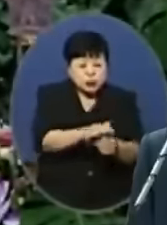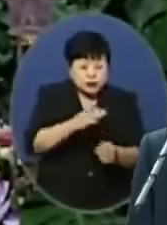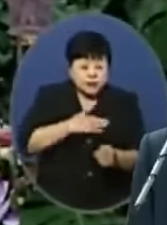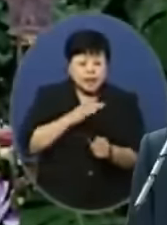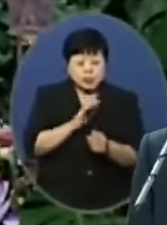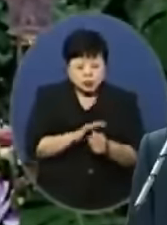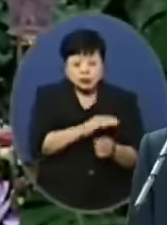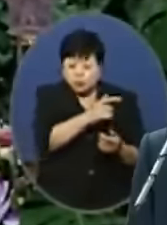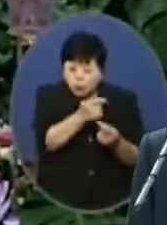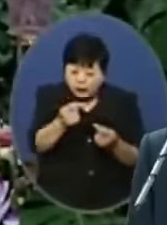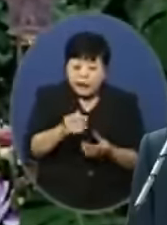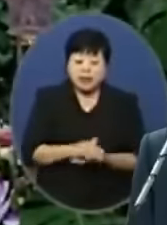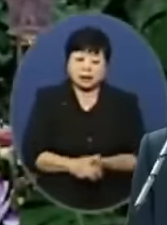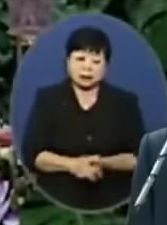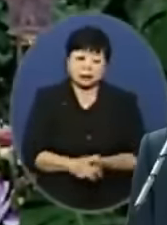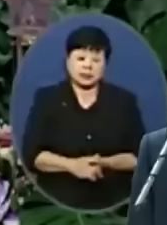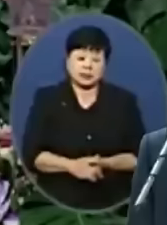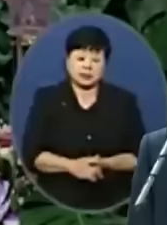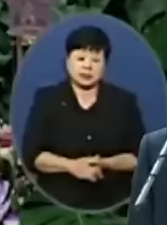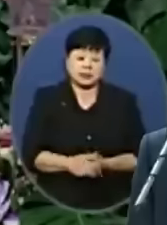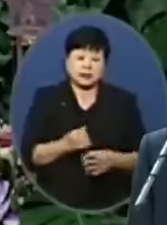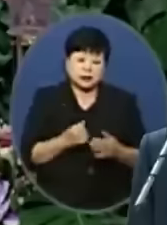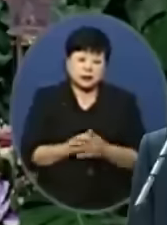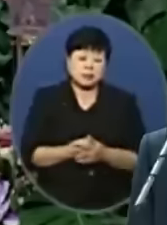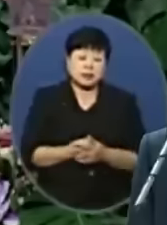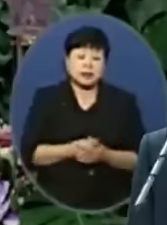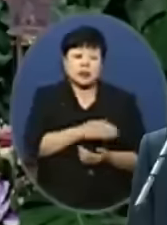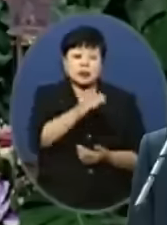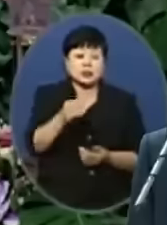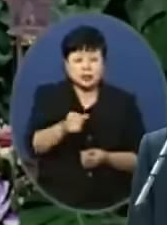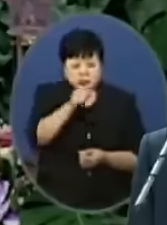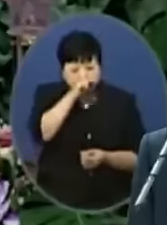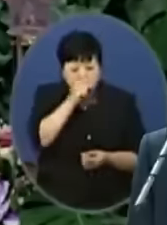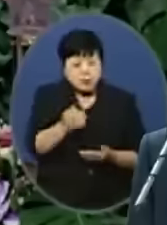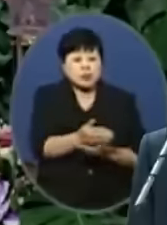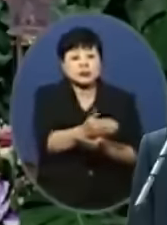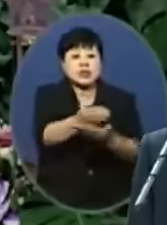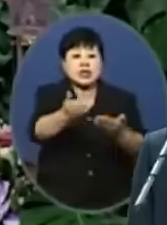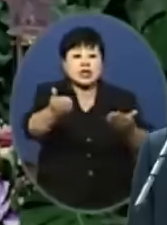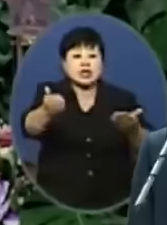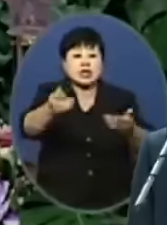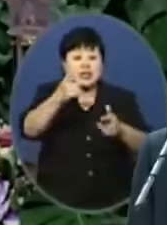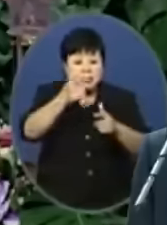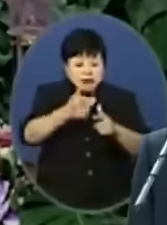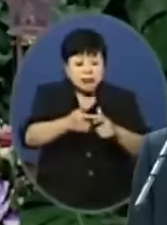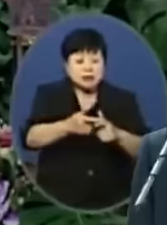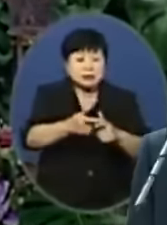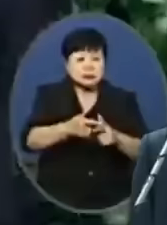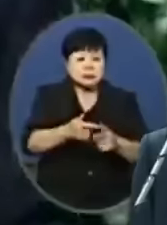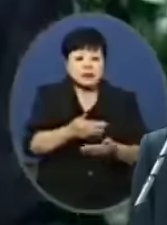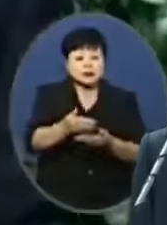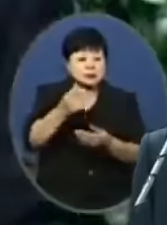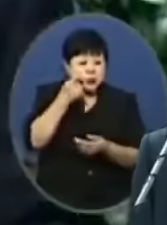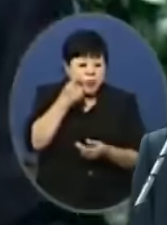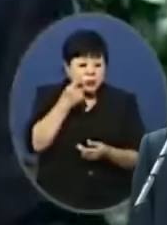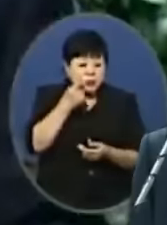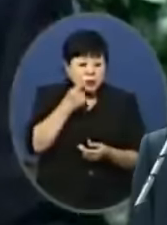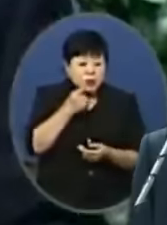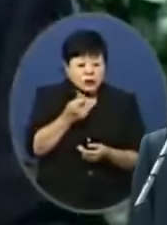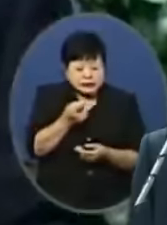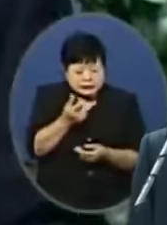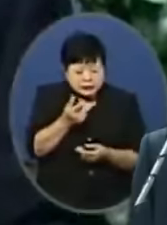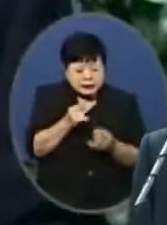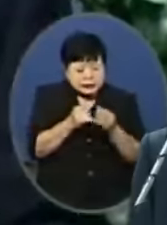곧 내게 한 것이라. 그러므로 여러분 우리가 선을 베푸는데 꼭 예수님께 못 베풀었다 하더라도